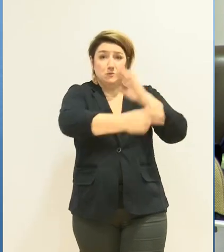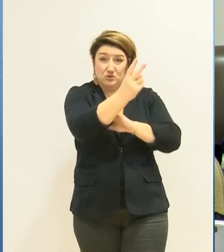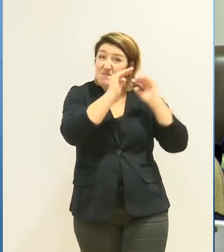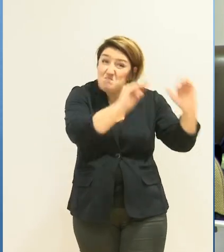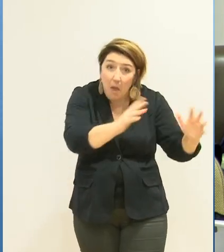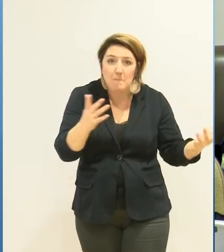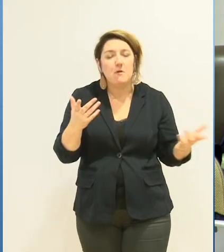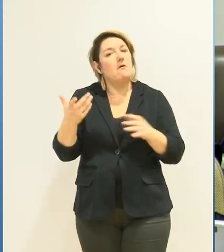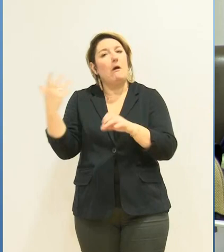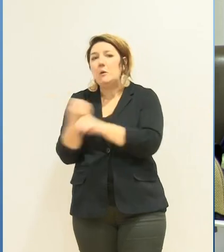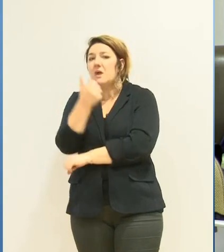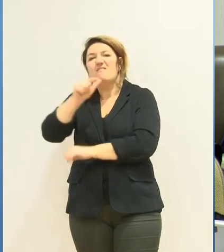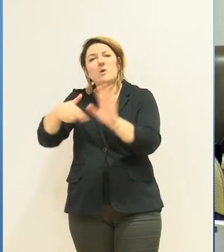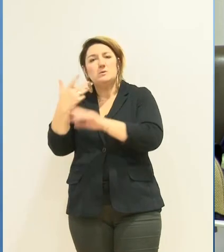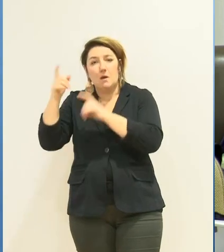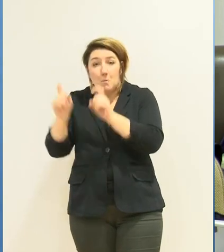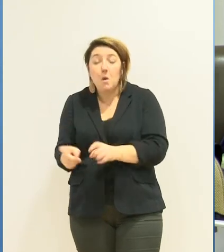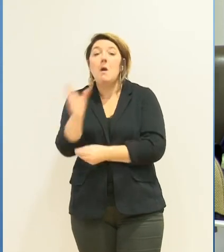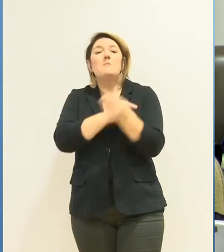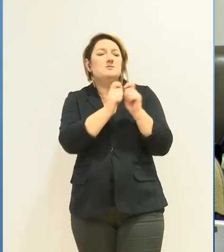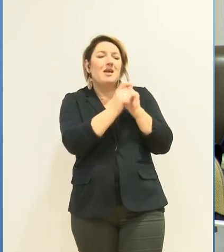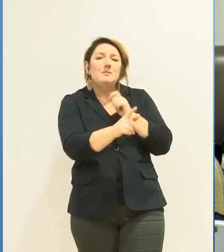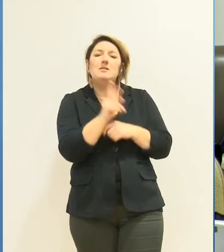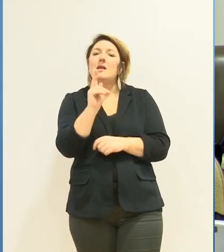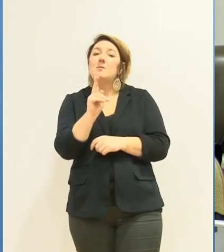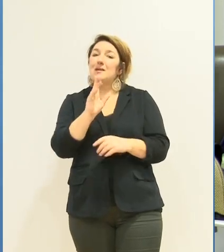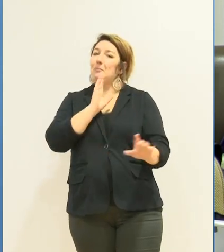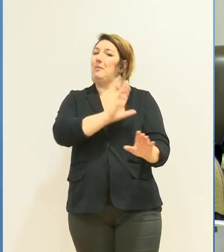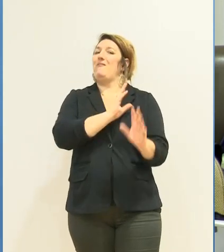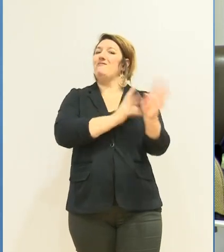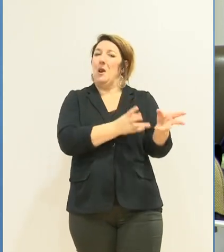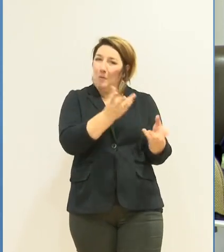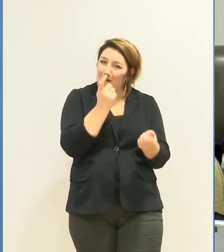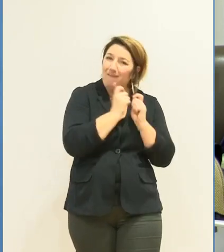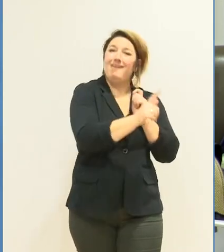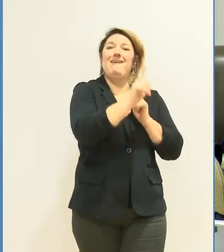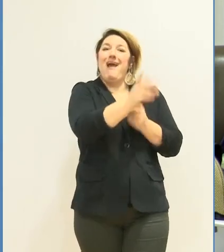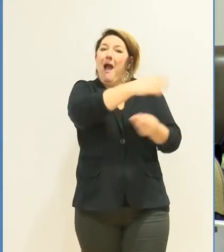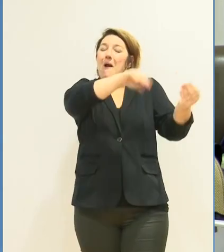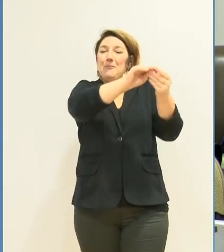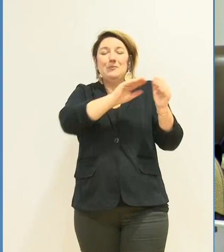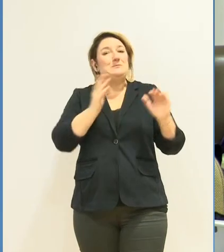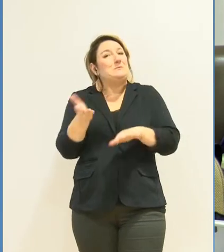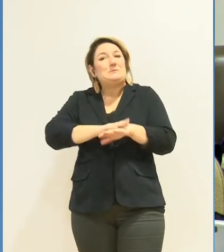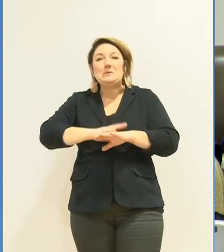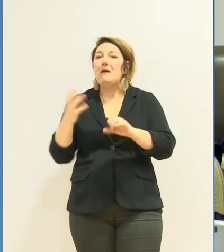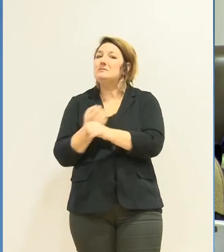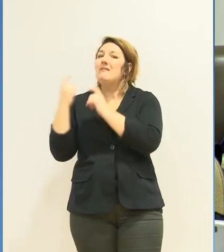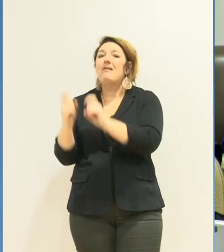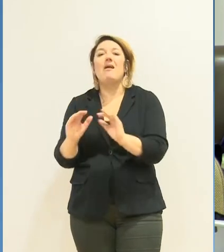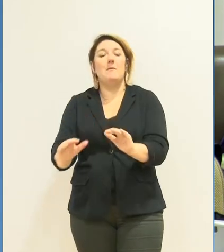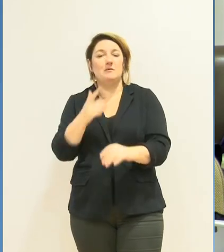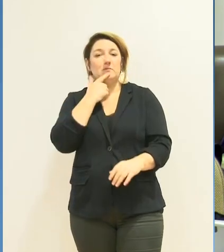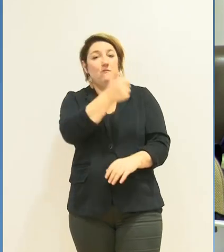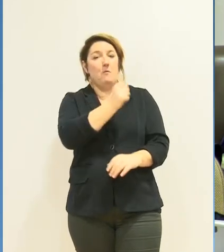est liée au culte à la dignité km vélo donc quelque part au fond de vous même vous êtes en train de comprendre s'il va falloir